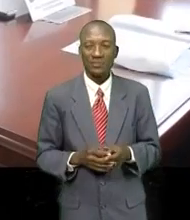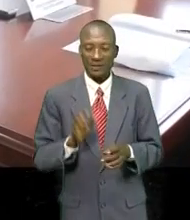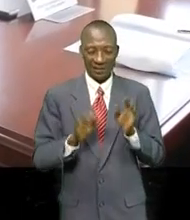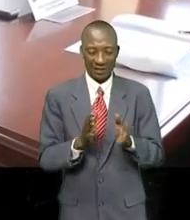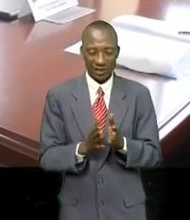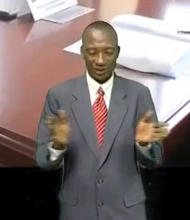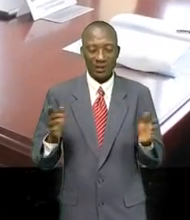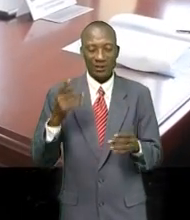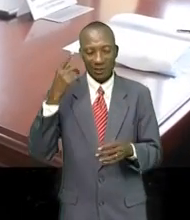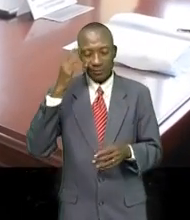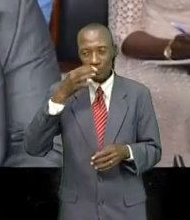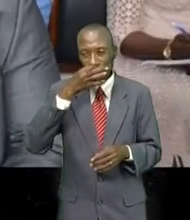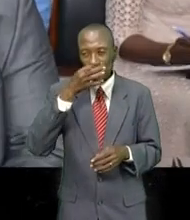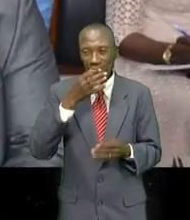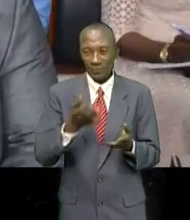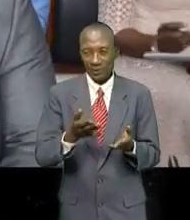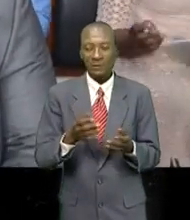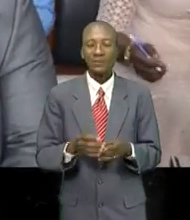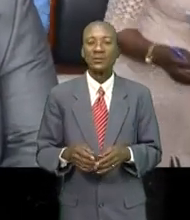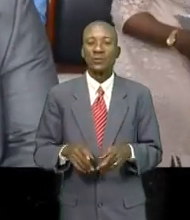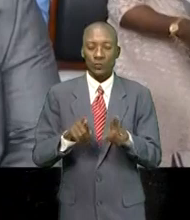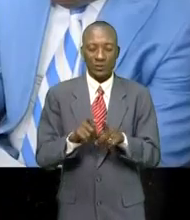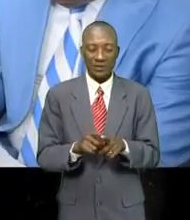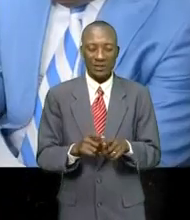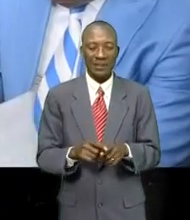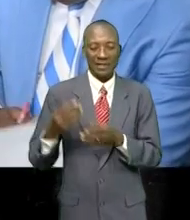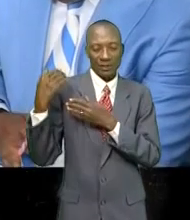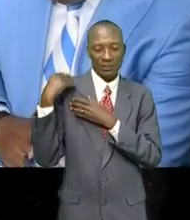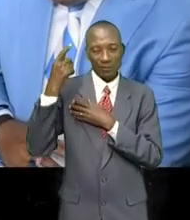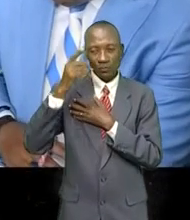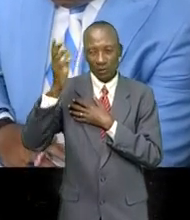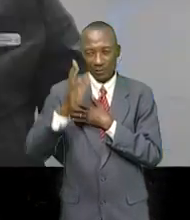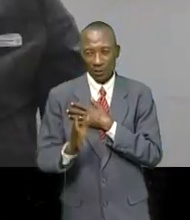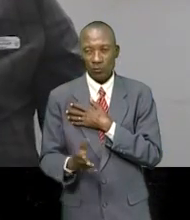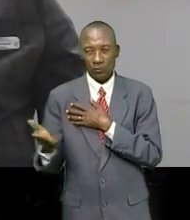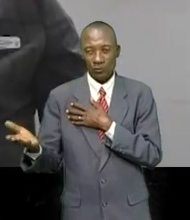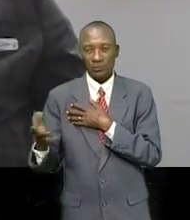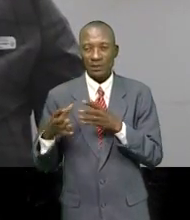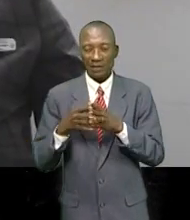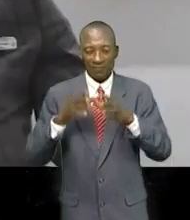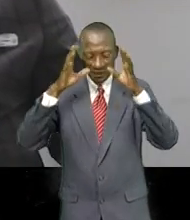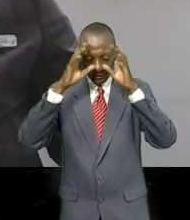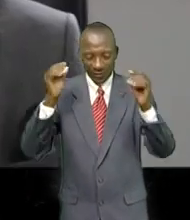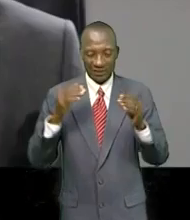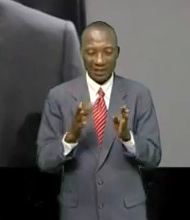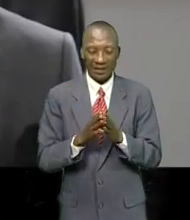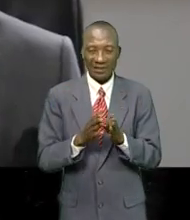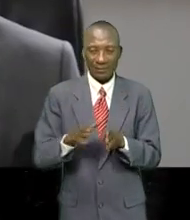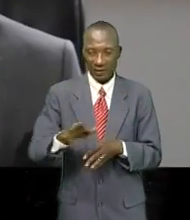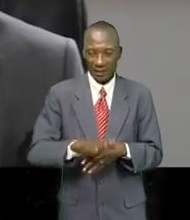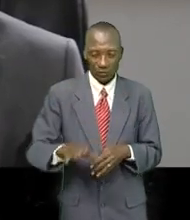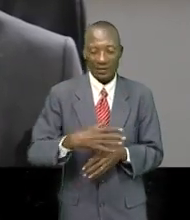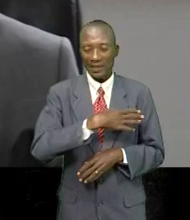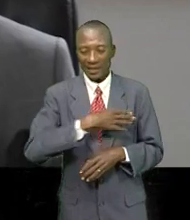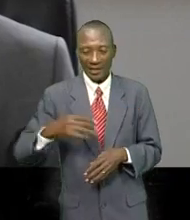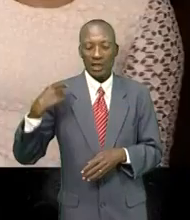Hydrocarbures en présence des responsables du Congo central avec en tête le président de l'Assemblée nationale et le gouverneur.